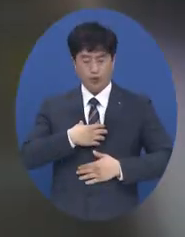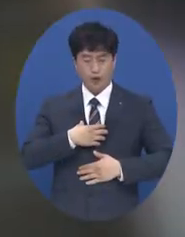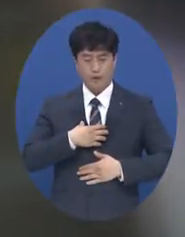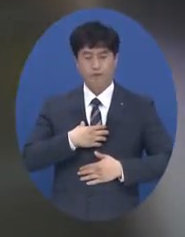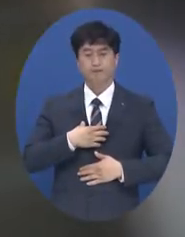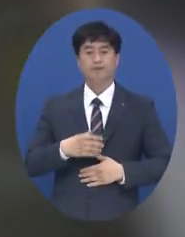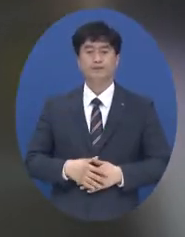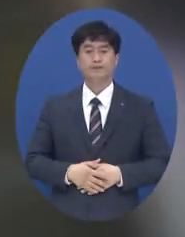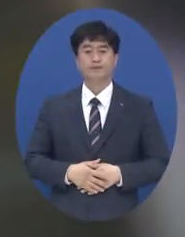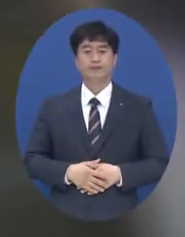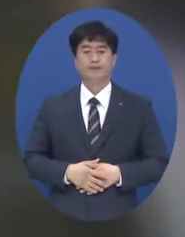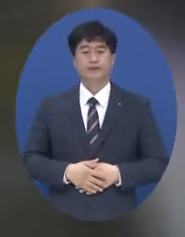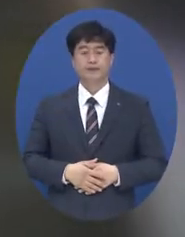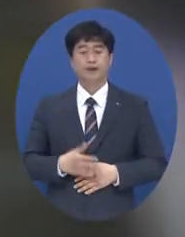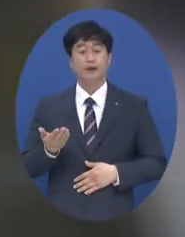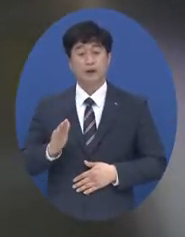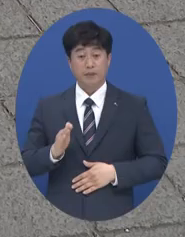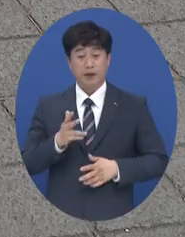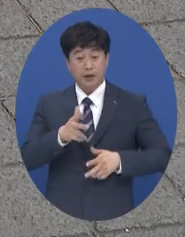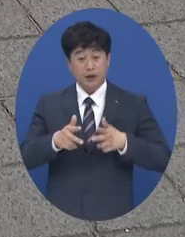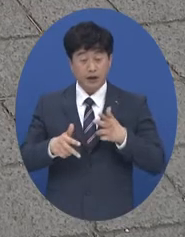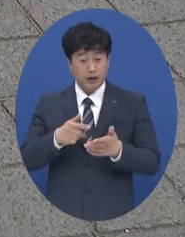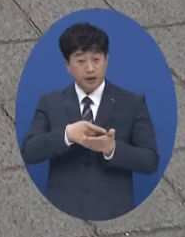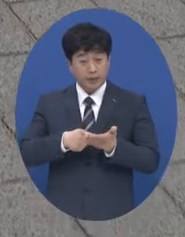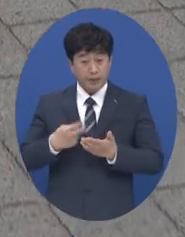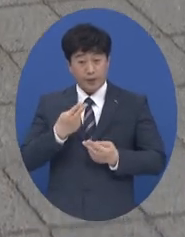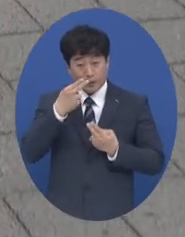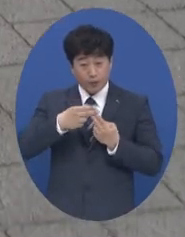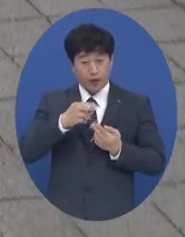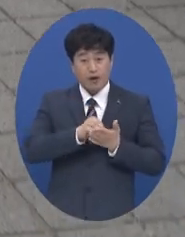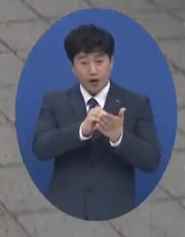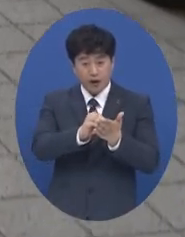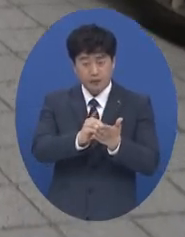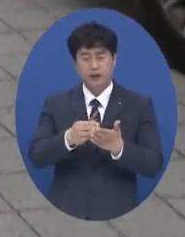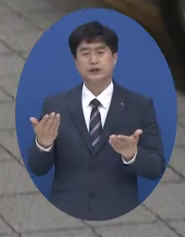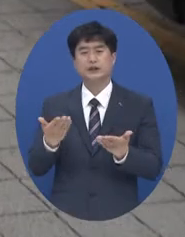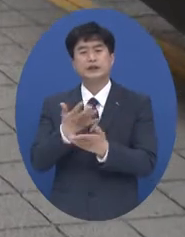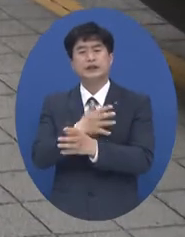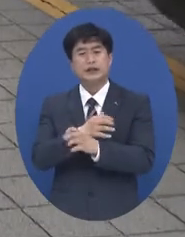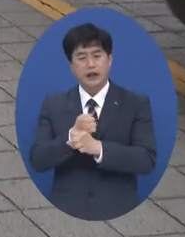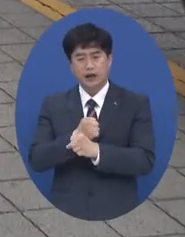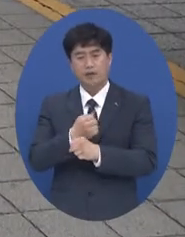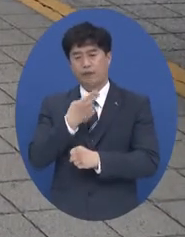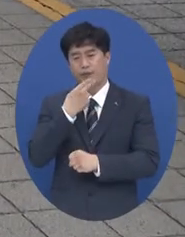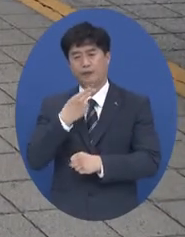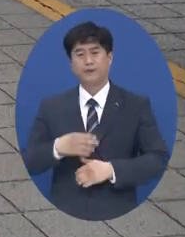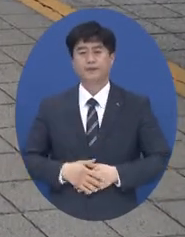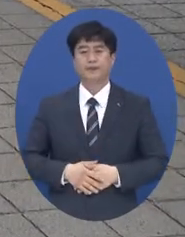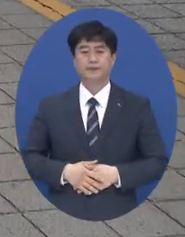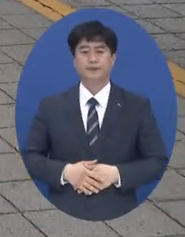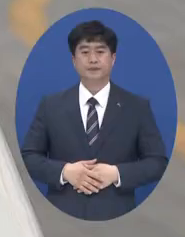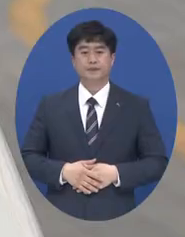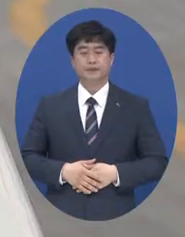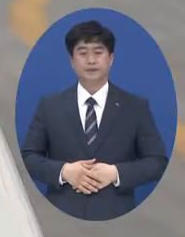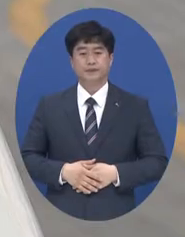위험에 노출돼 있습니다. 하지만 산업재해보상보험 가입은커녕 근로계약서조차 작성하지